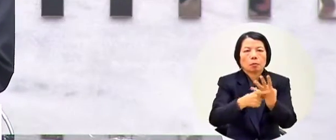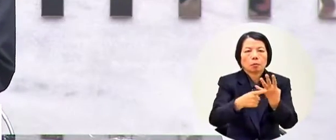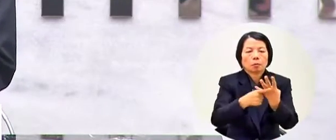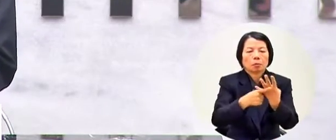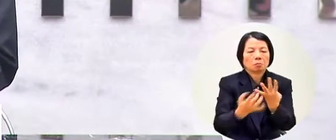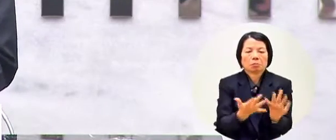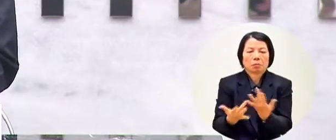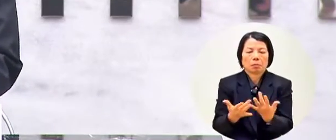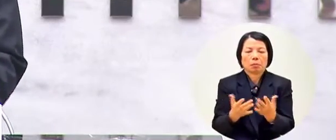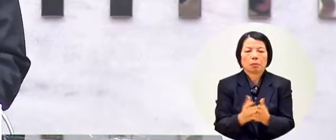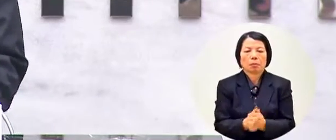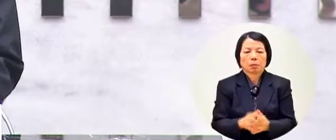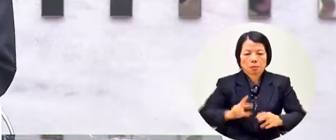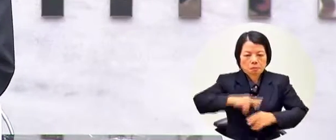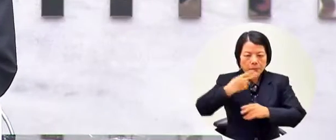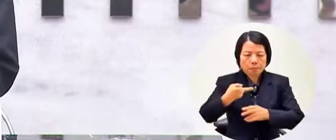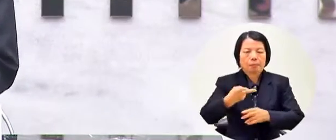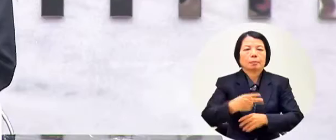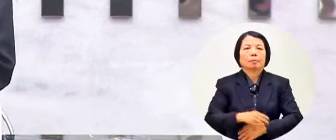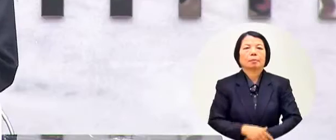中早日转型。